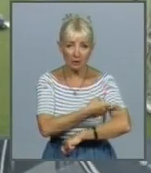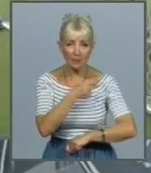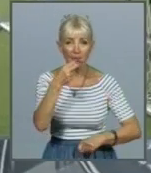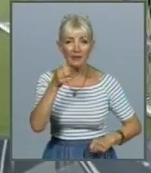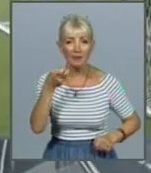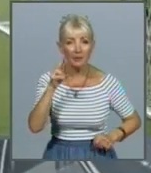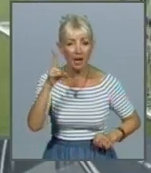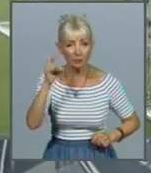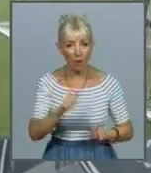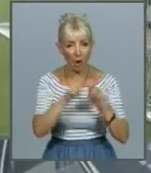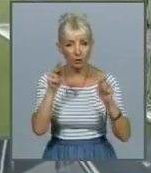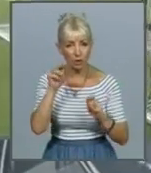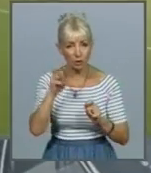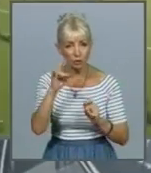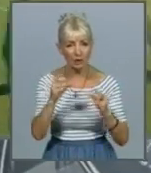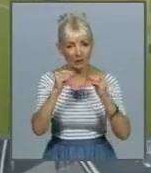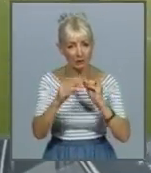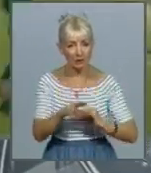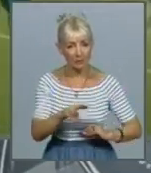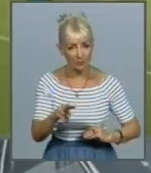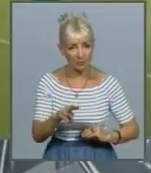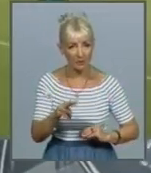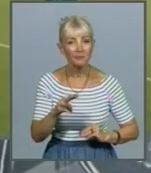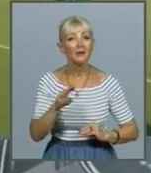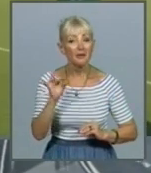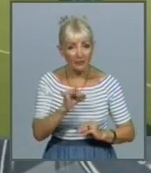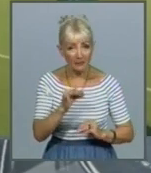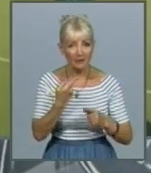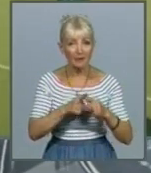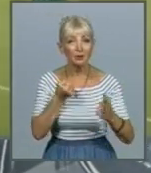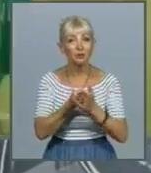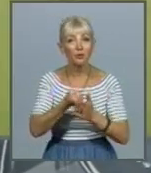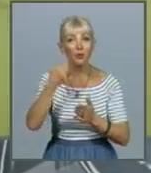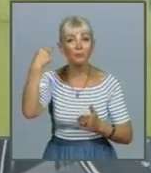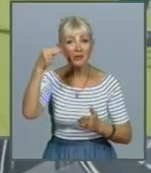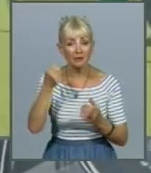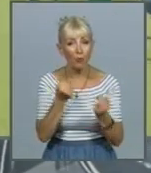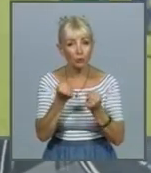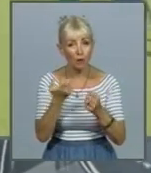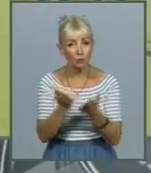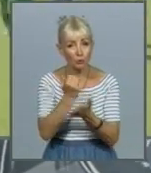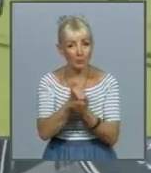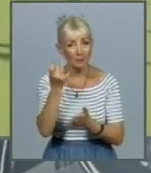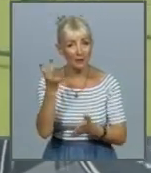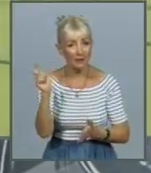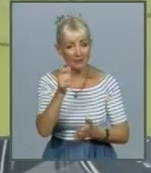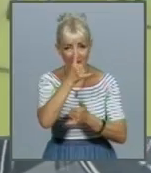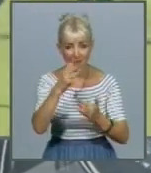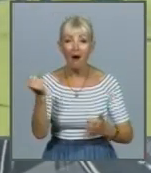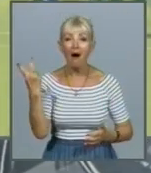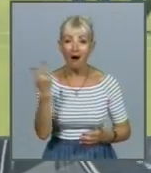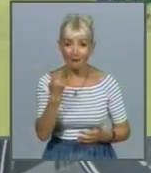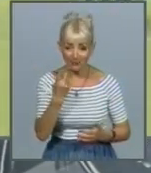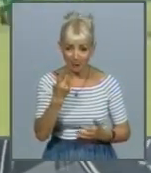demyan к открыли счет на 10 минуте оседлать этот успех до перерыва бело-синий они смогли а вот во второй половине забили